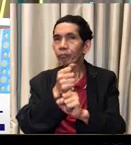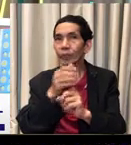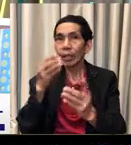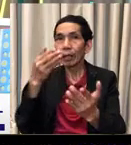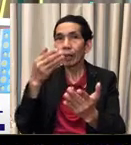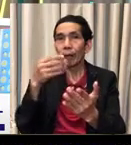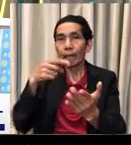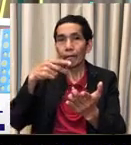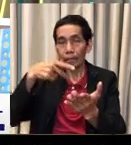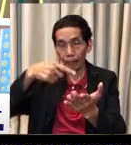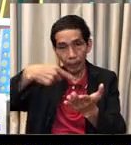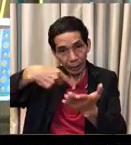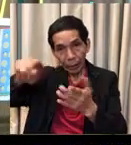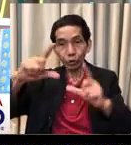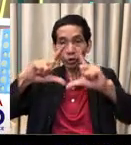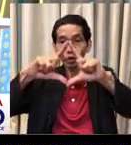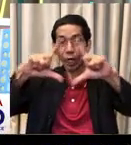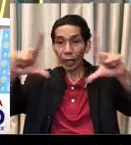Ibinayad yung cheque